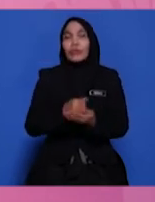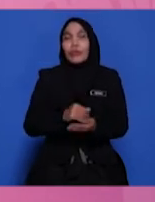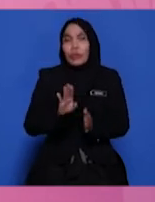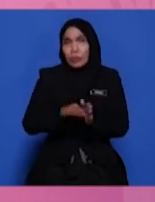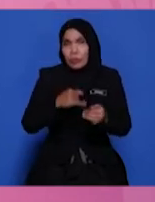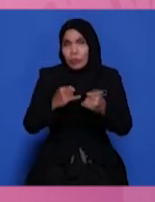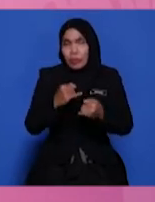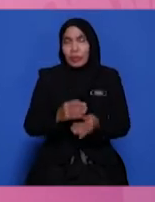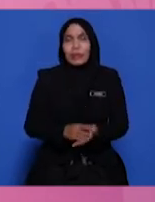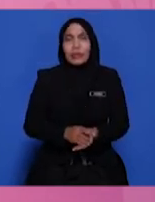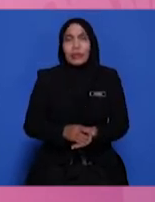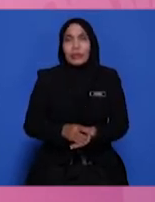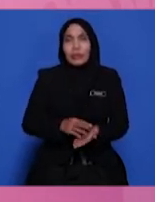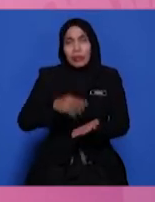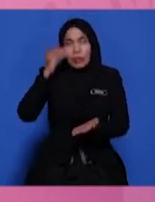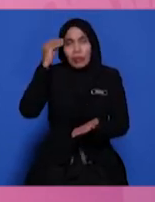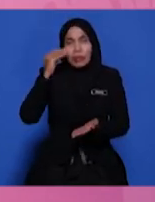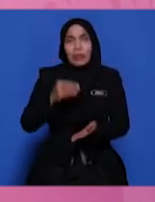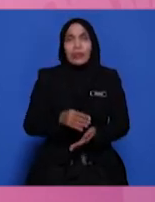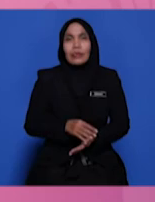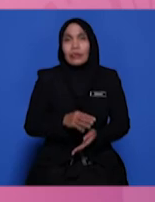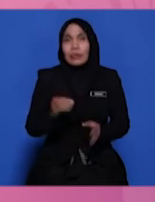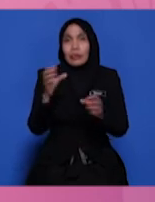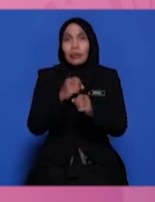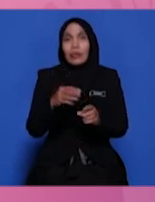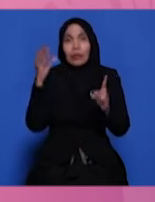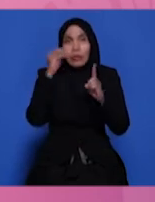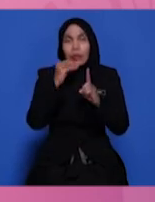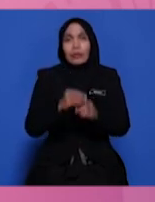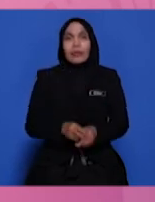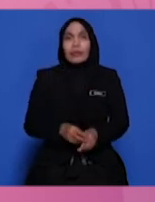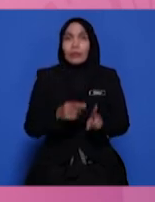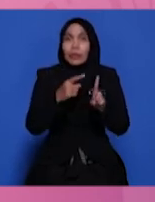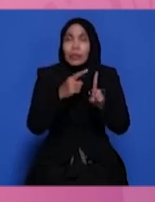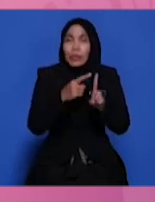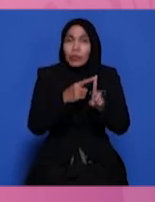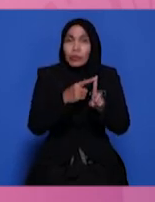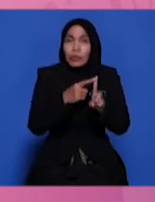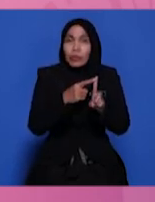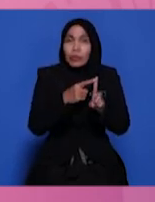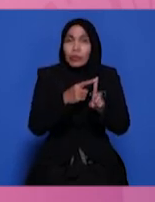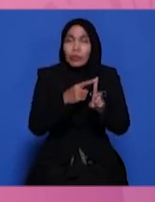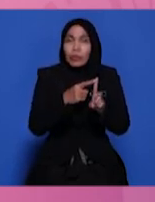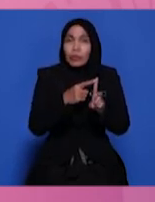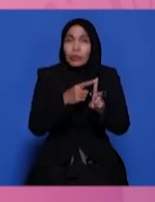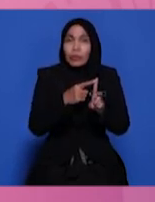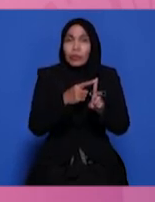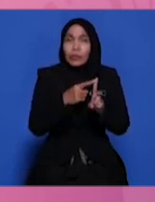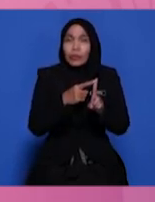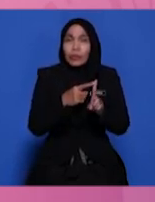menguasai objektif pembelajaran kita, iaitu menghuraikan proses pengurusan kewangan